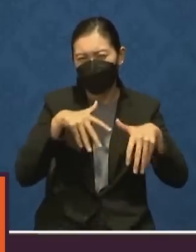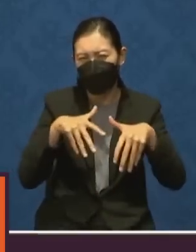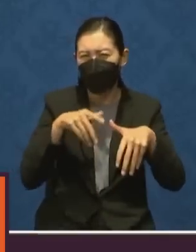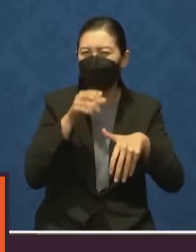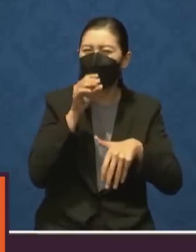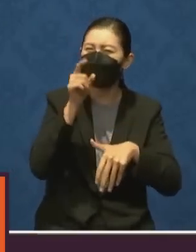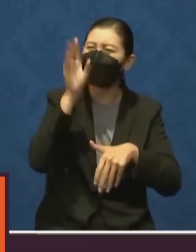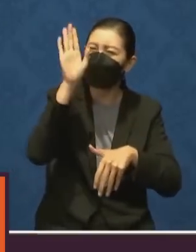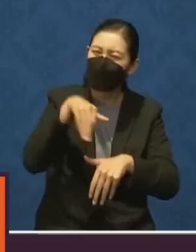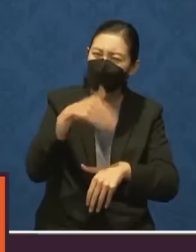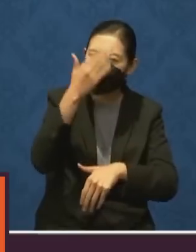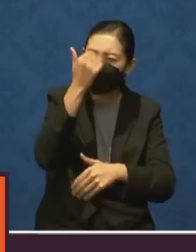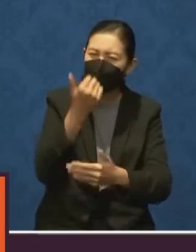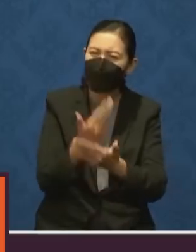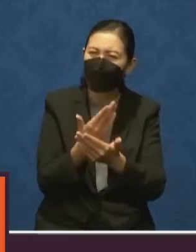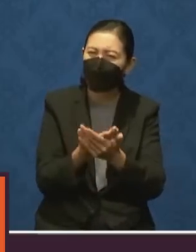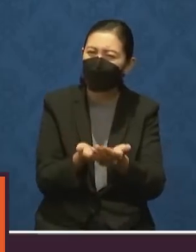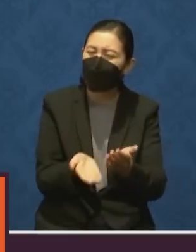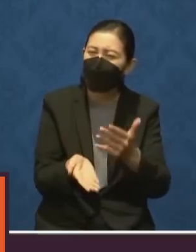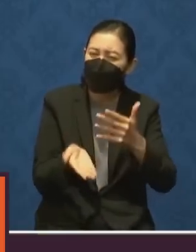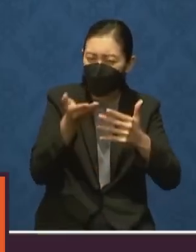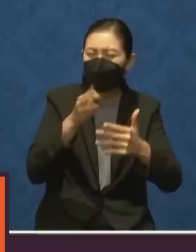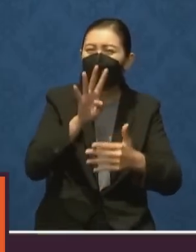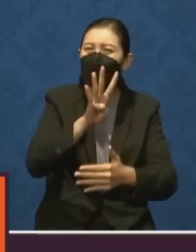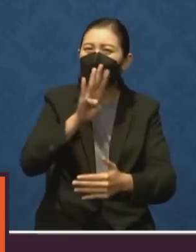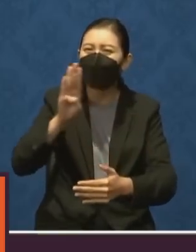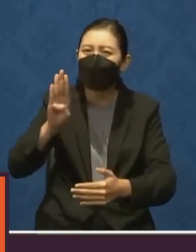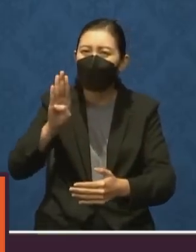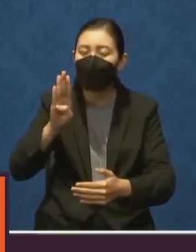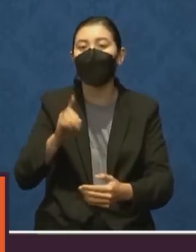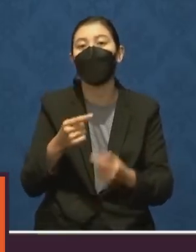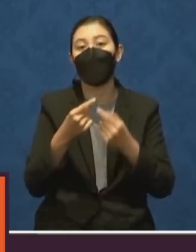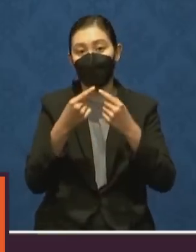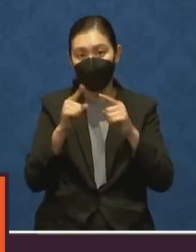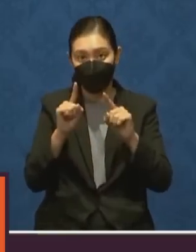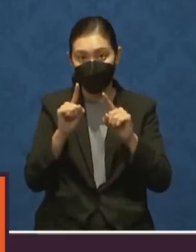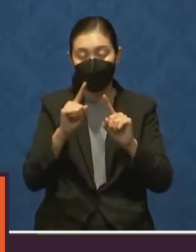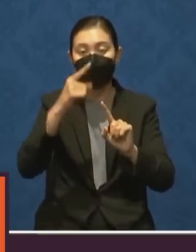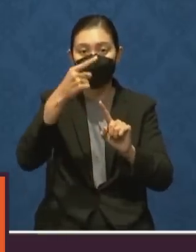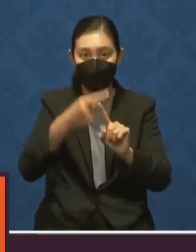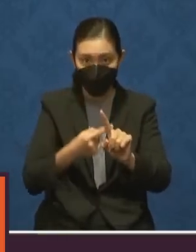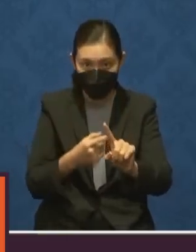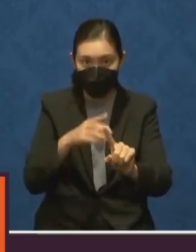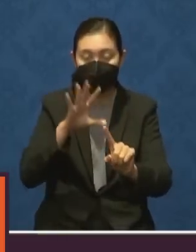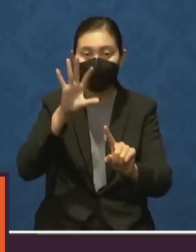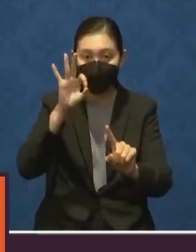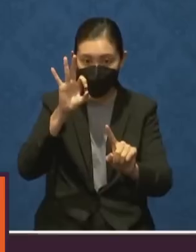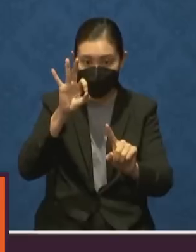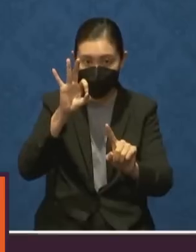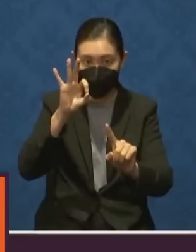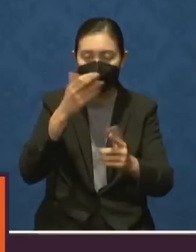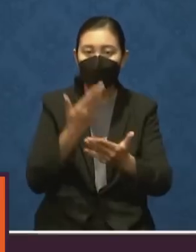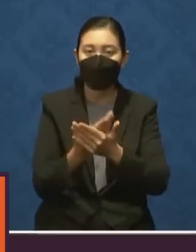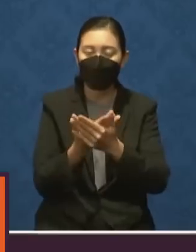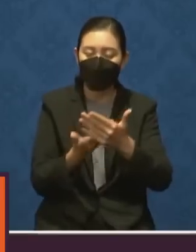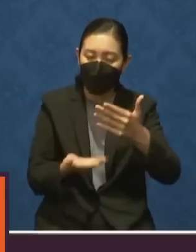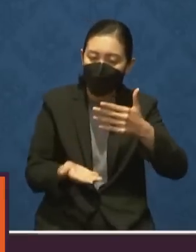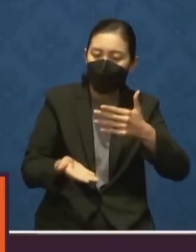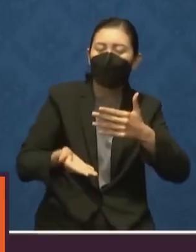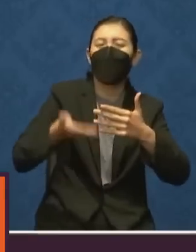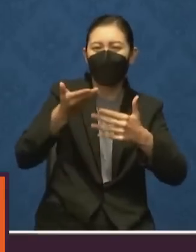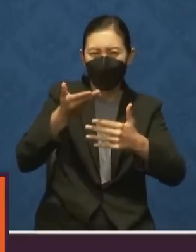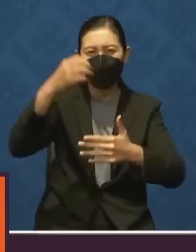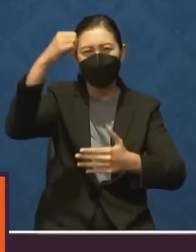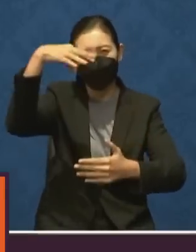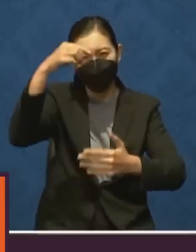บาท repeatมัจะยิ่งกายเป็นพระที่สางเติม ค่าใจจายของประชัชนนตอนนี้ครับดันั้นนี้